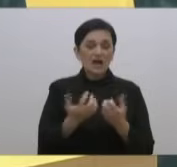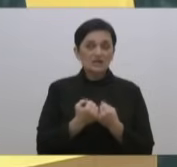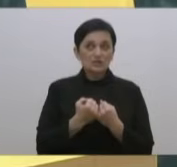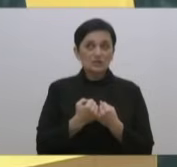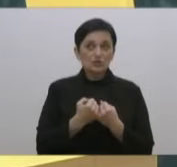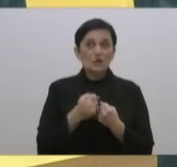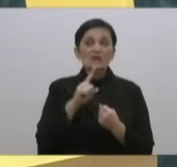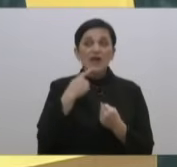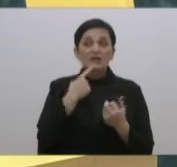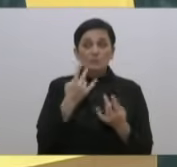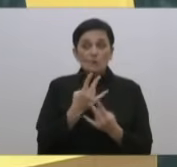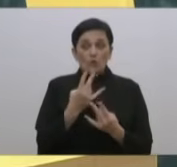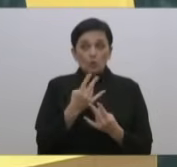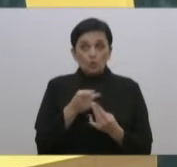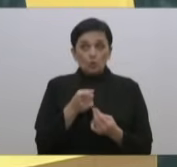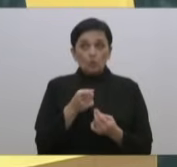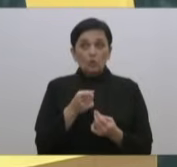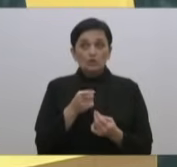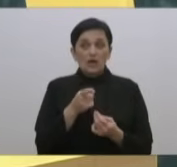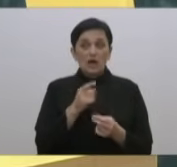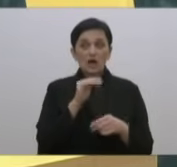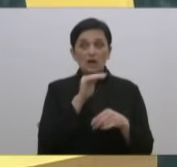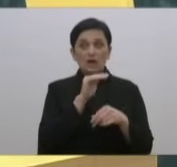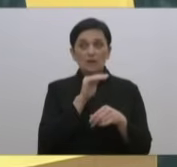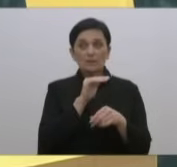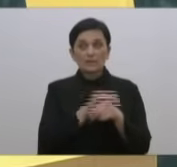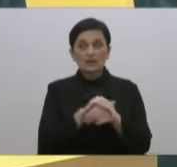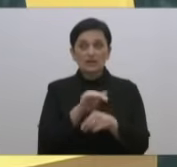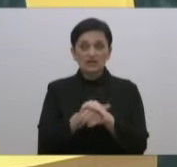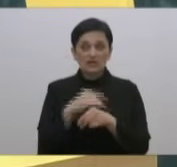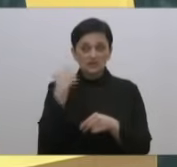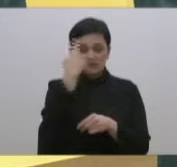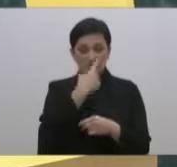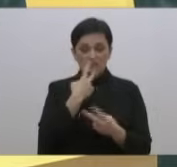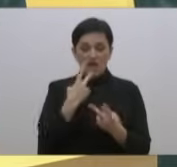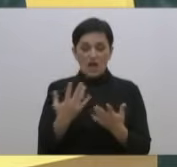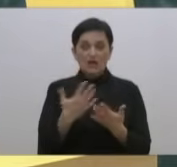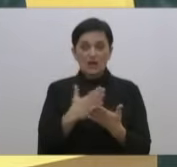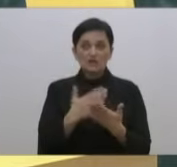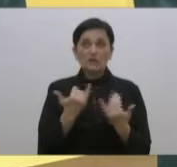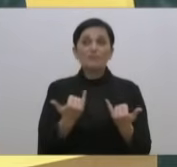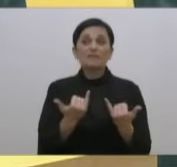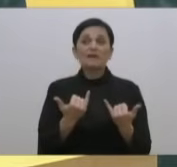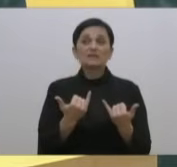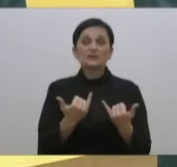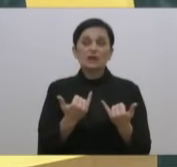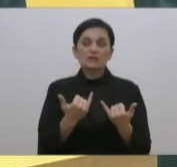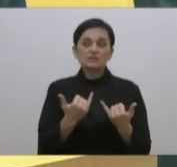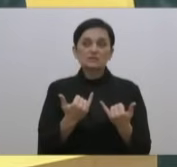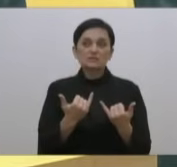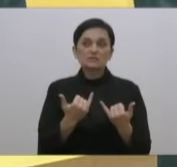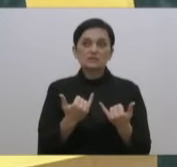გასაზიარებელი. აქ რა თქმა უნდა ხილება სახეზია. ასევე დღეს